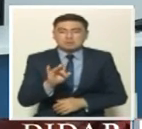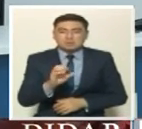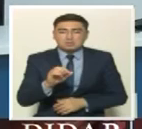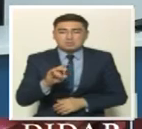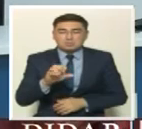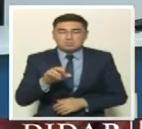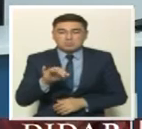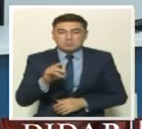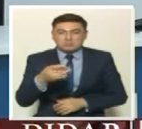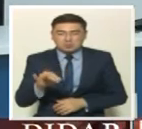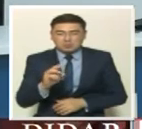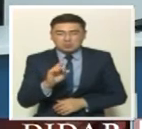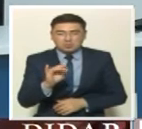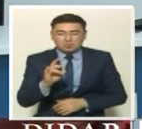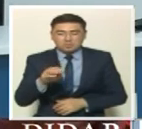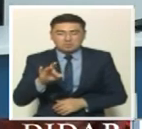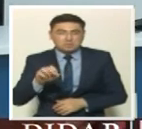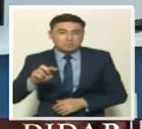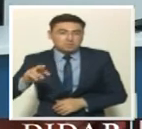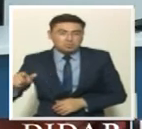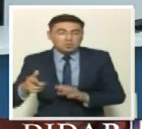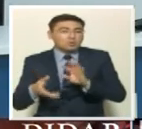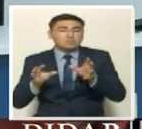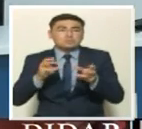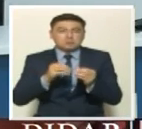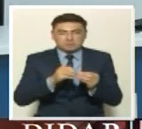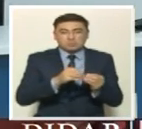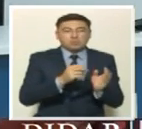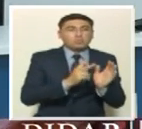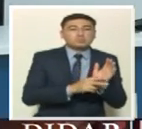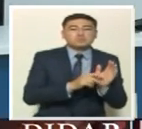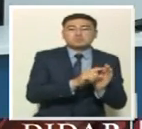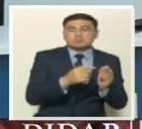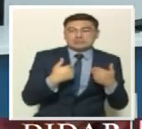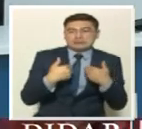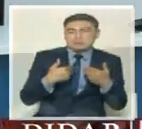миграционная полиция, внесено 98 рекомендаций по выявленным рискам.